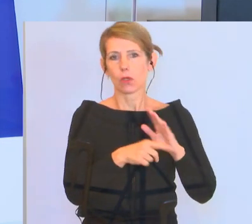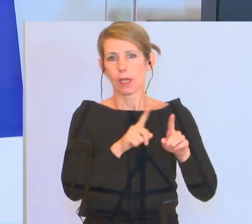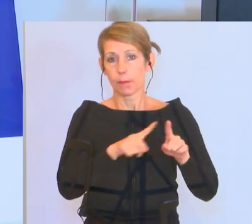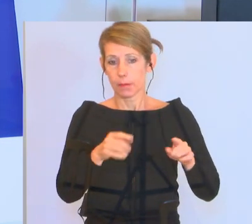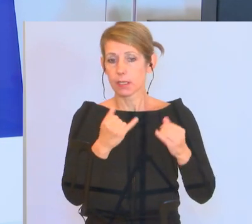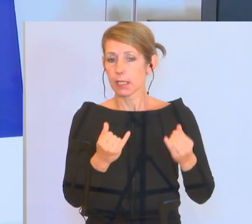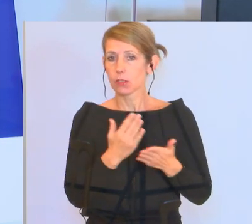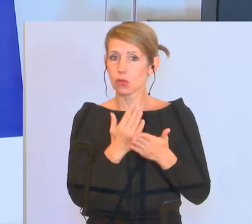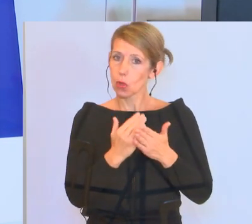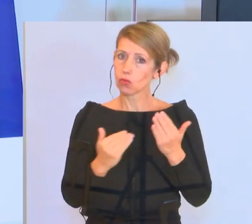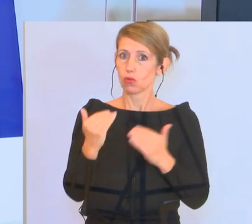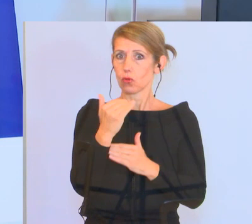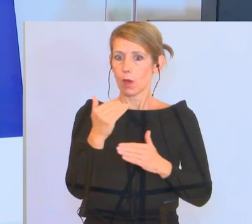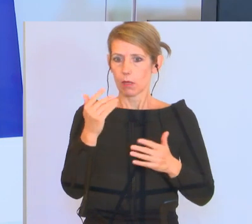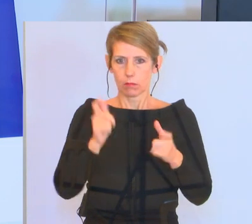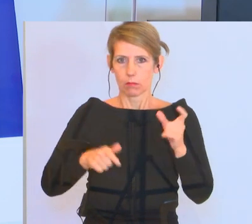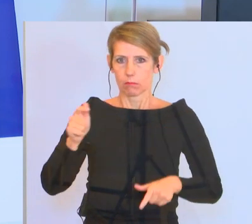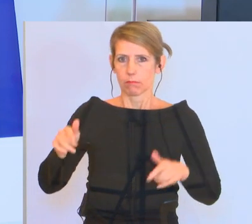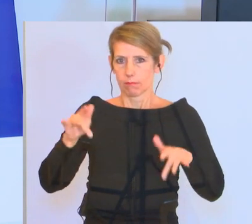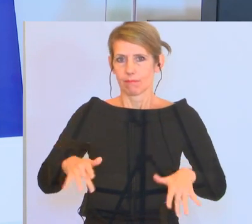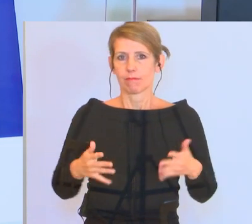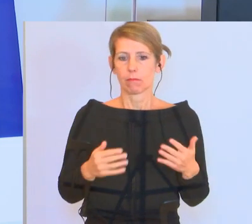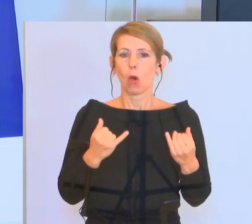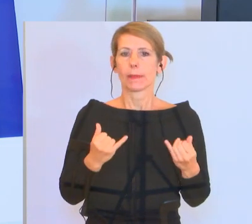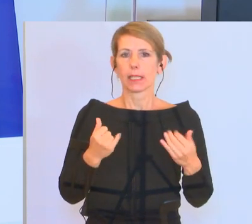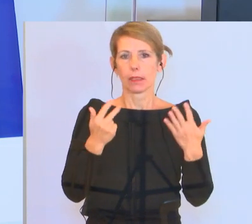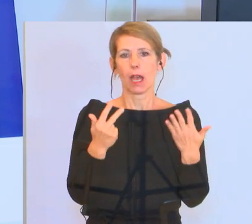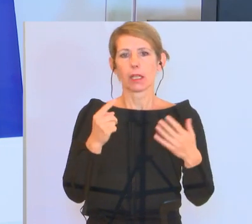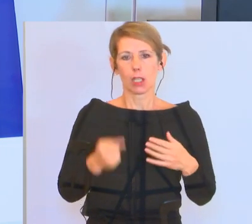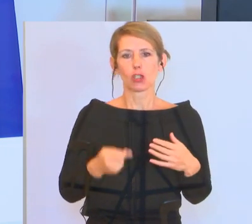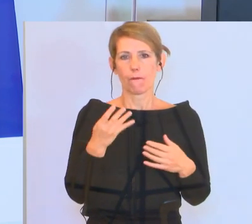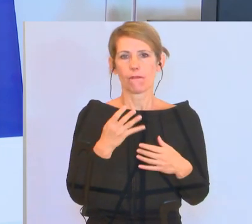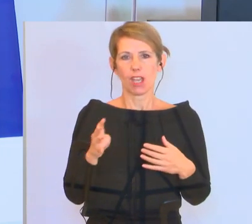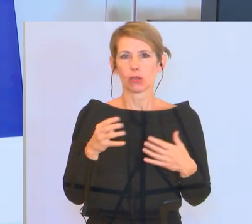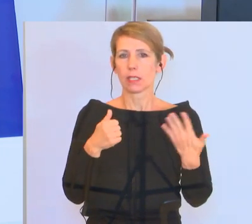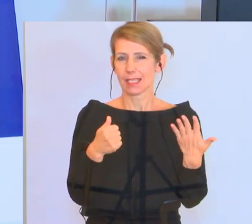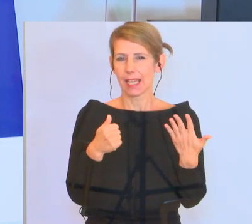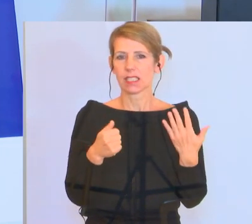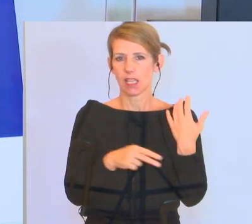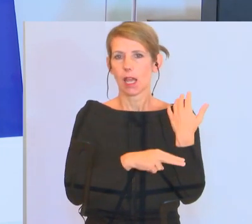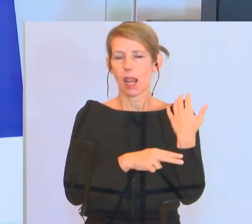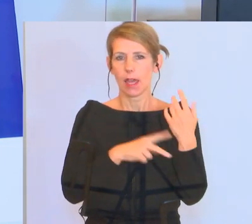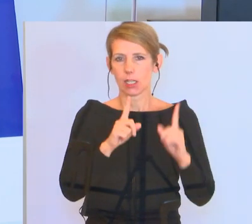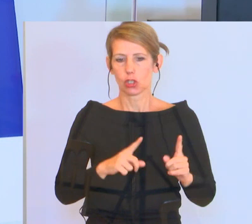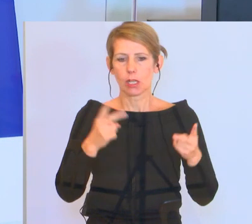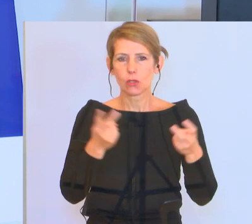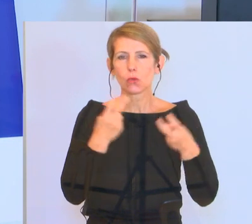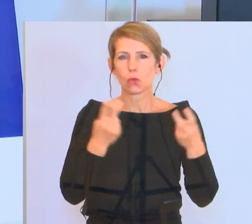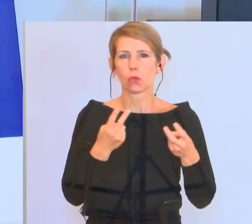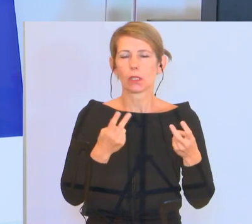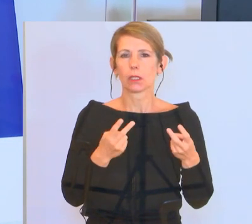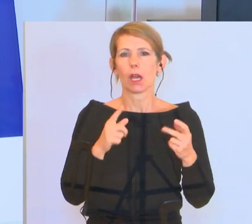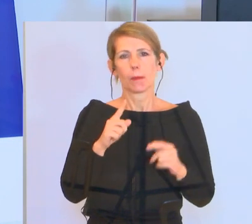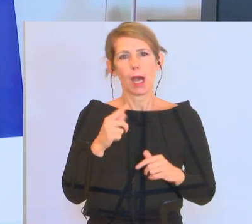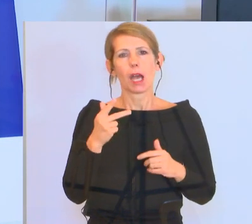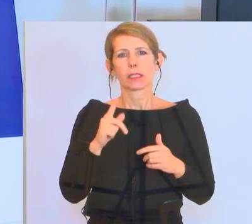sind. Es befinden sich derzeit 8.406 Lehrstellensuchende versus